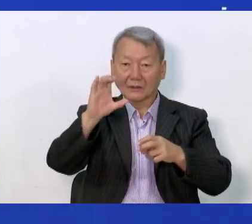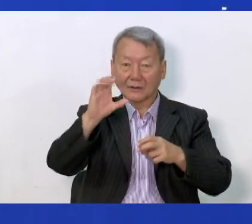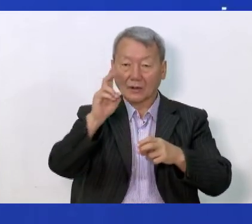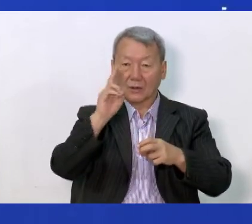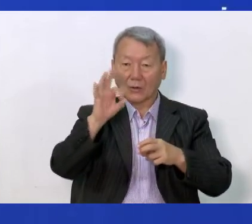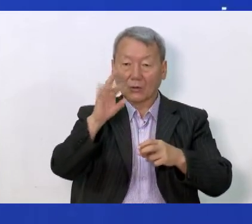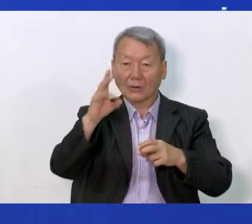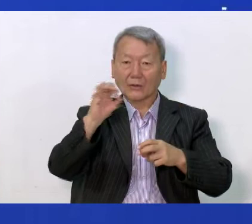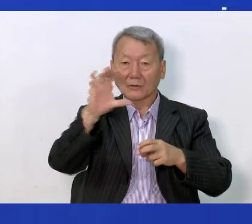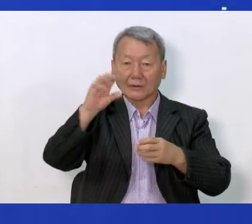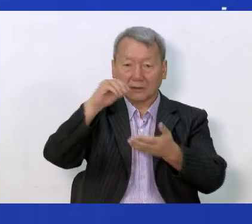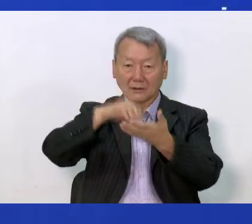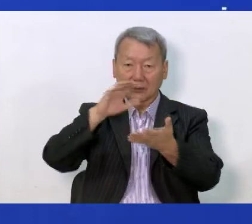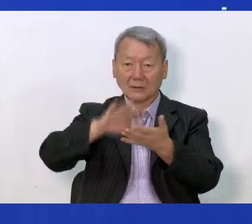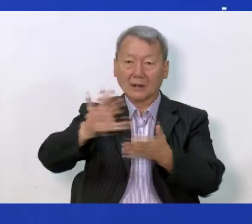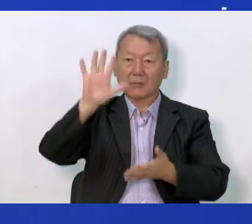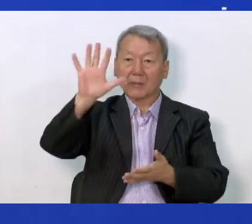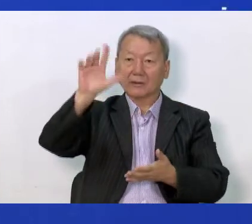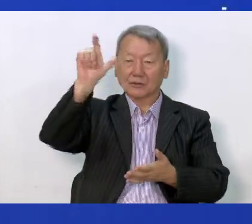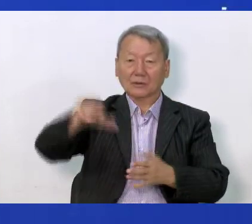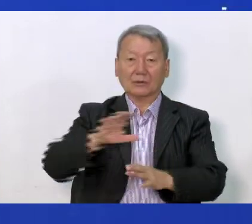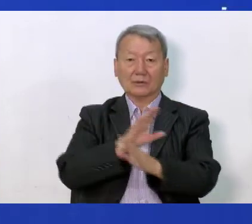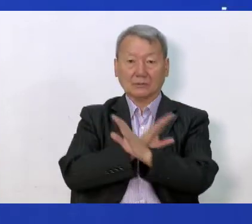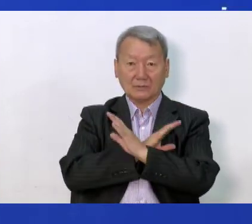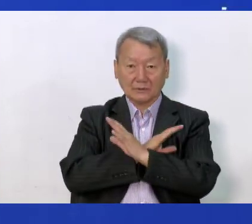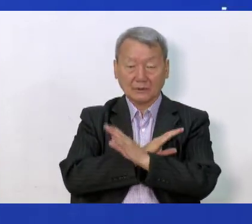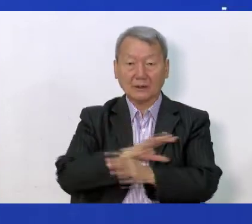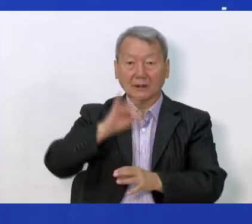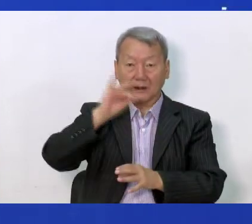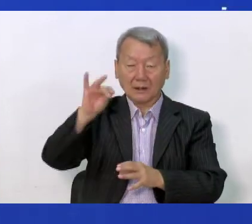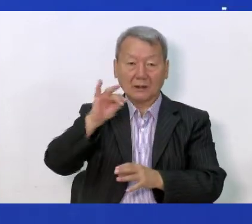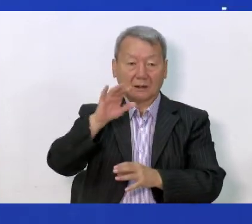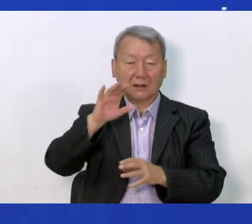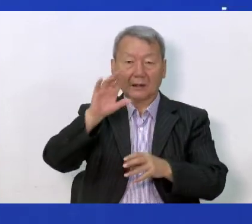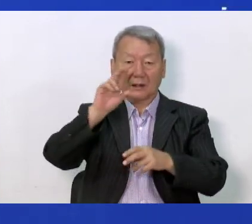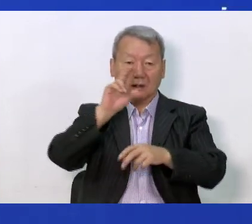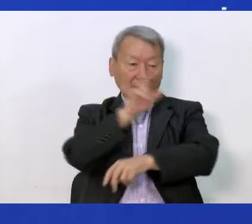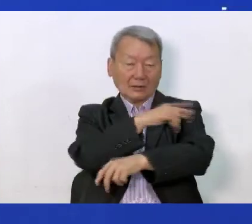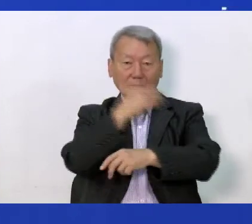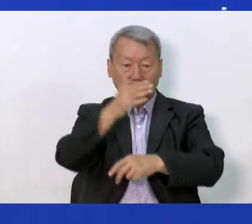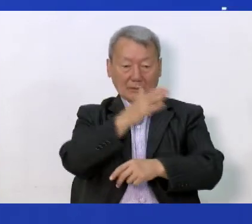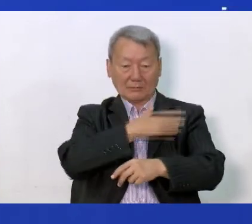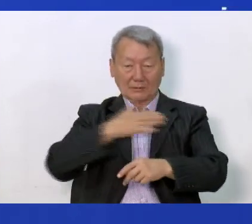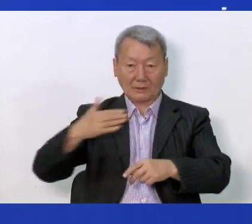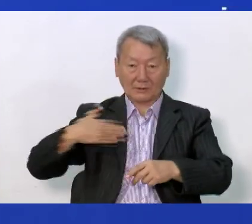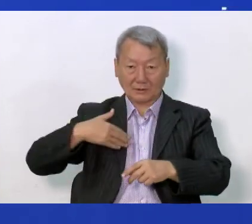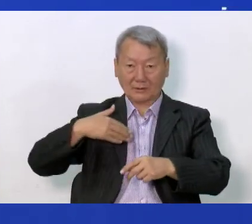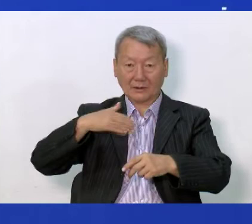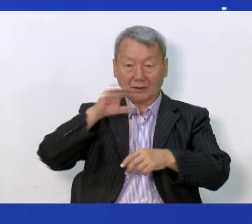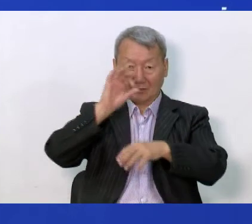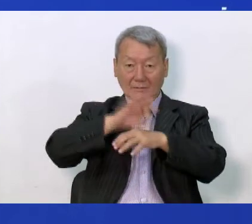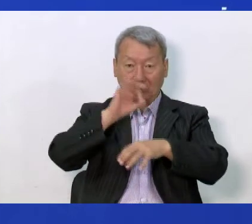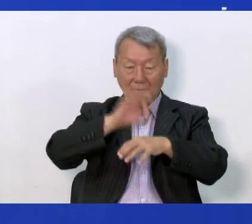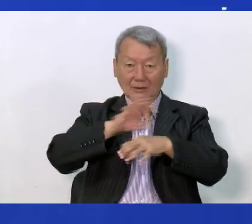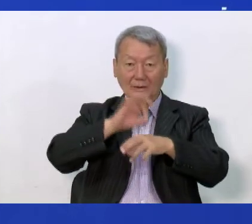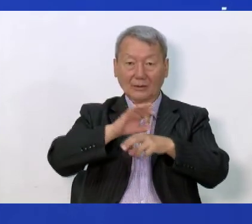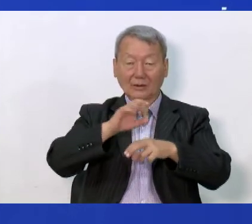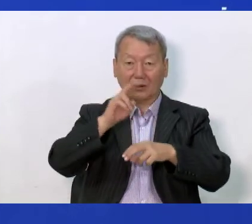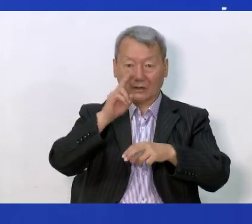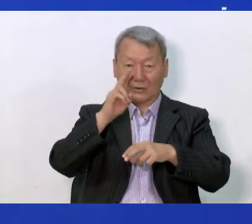COVID-19 зарегистрировано 5 летальных случаев, и от клинико-эпидемиологически подтвержденного